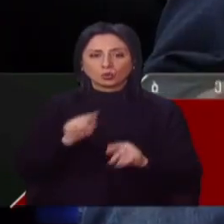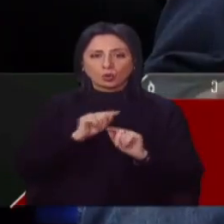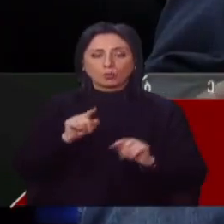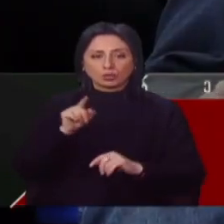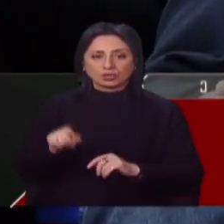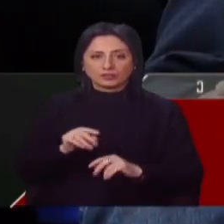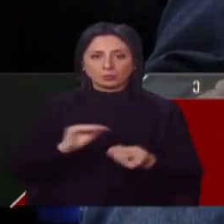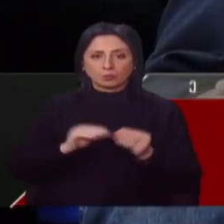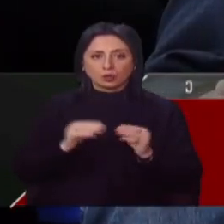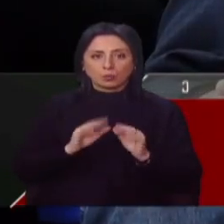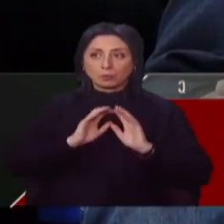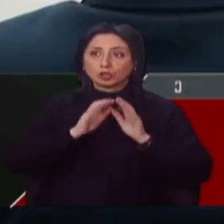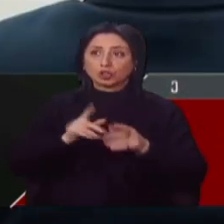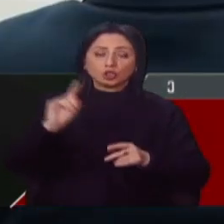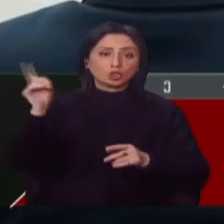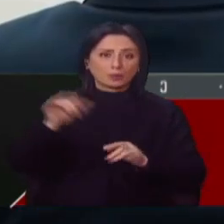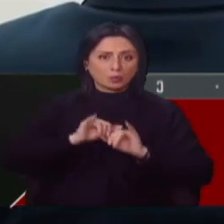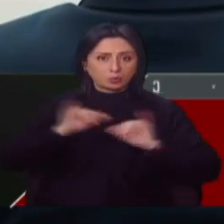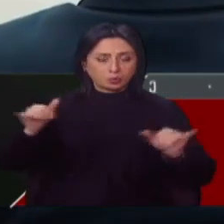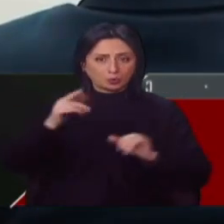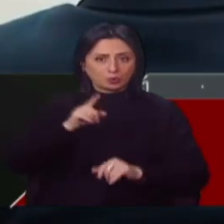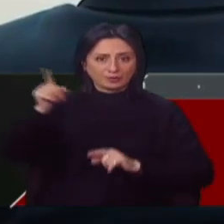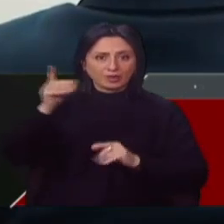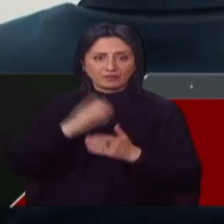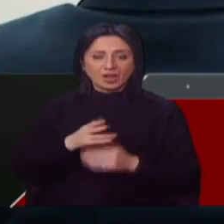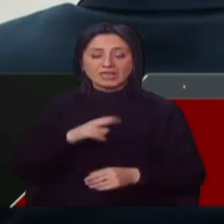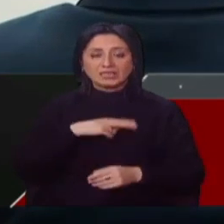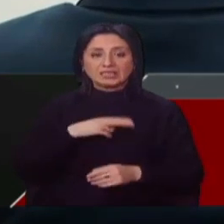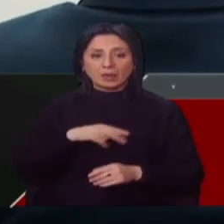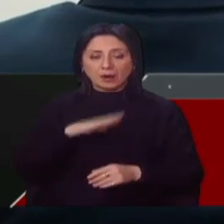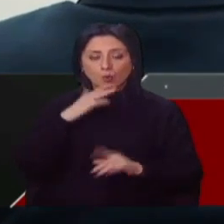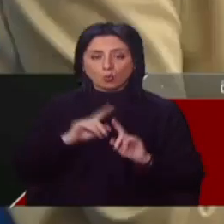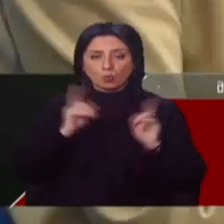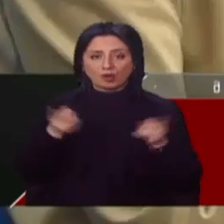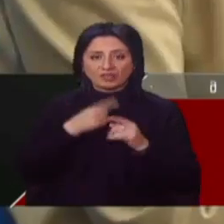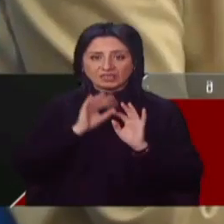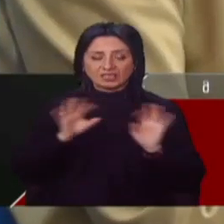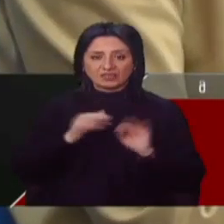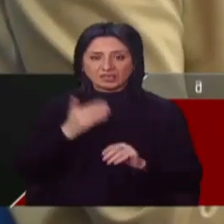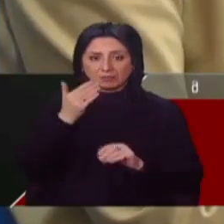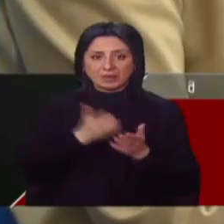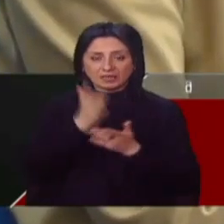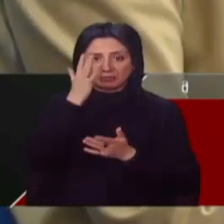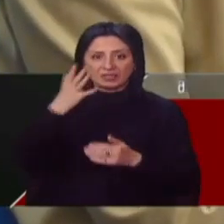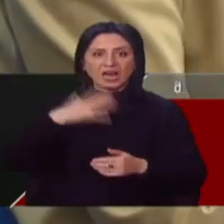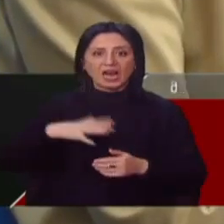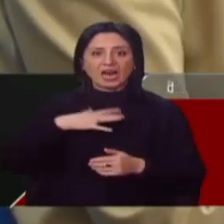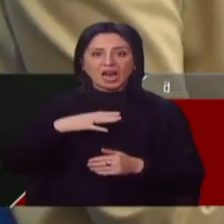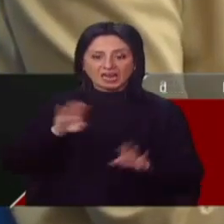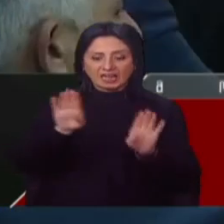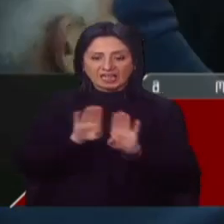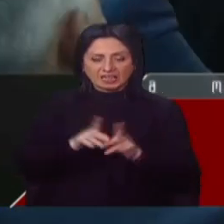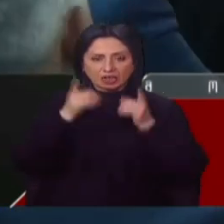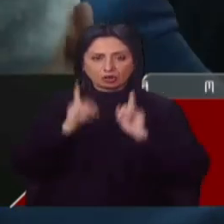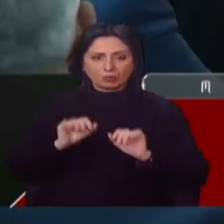ოპოზიციას და პრობლემის მსოფლიო მასშტაბზე მიუთითებს. Როგორც საპარლამენტო უმრავლესობაში აცხადებენ, მათი მიზანი ქართული